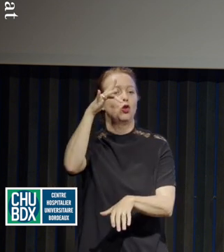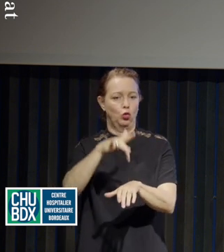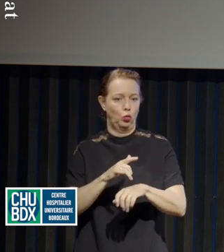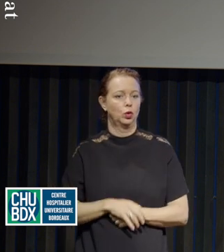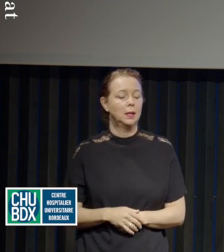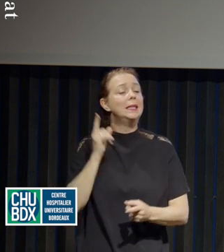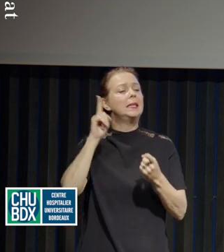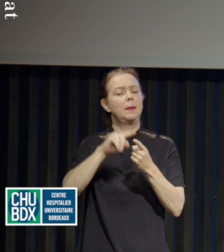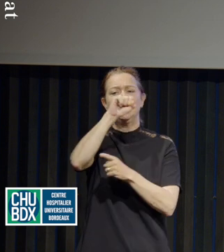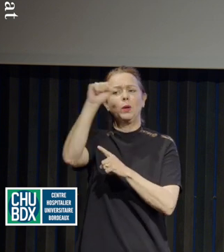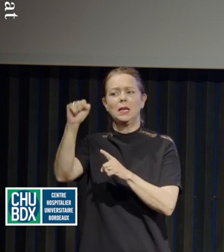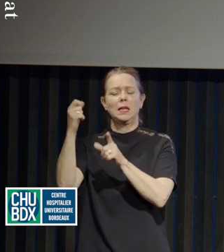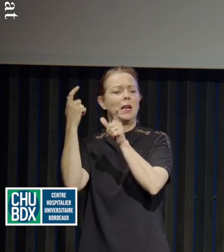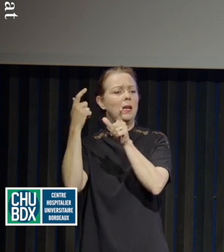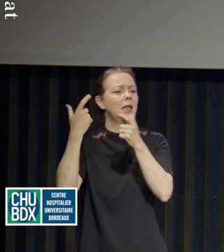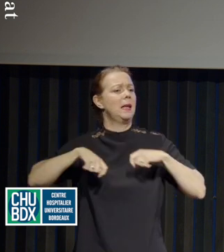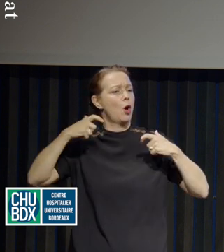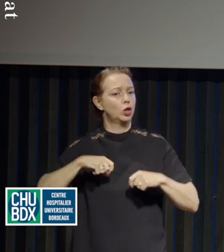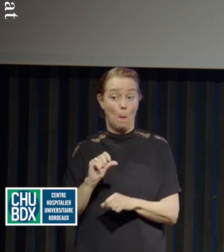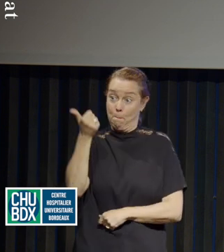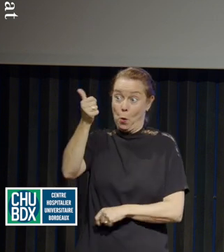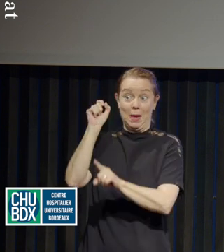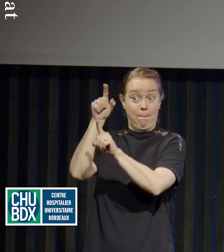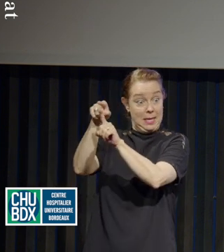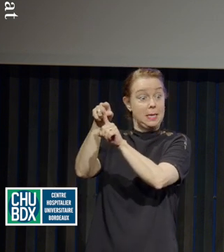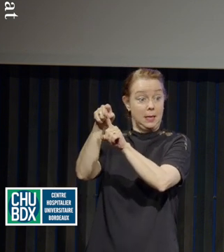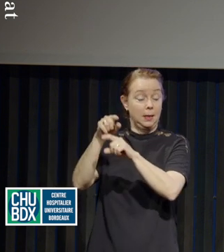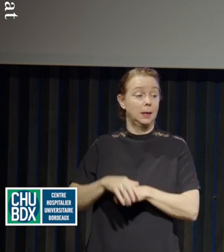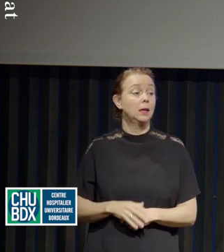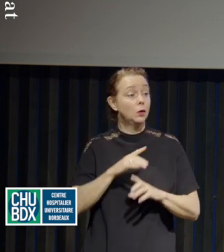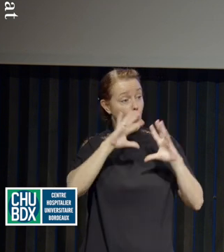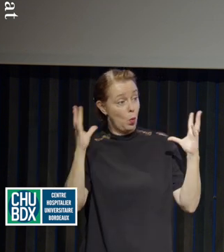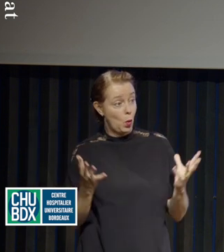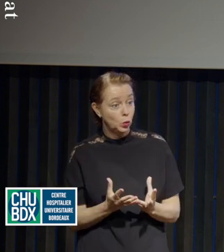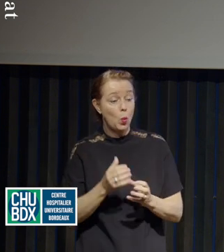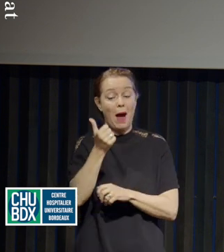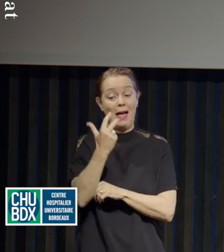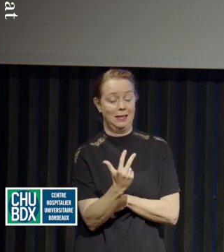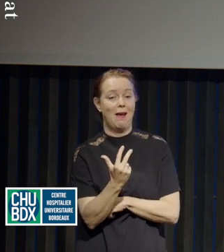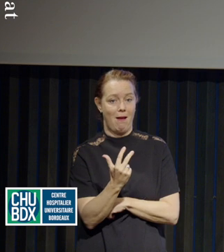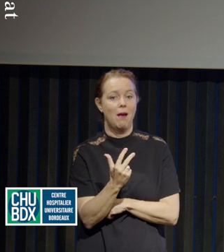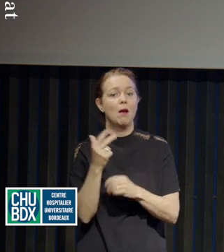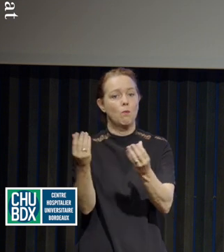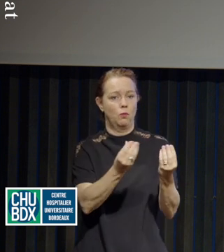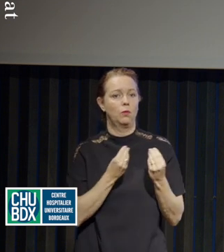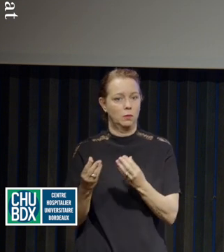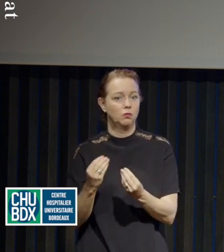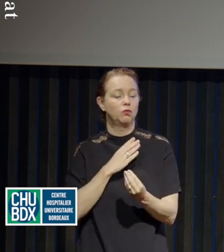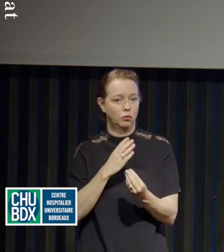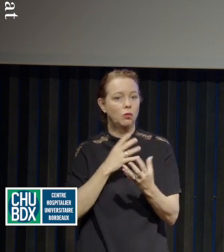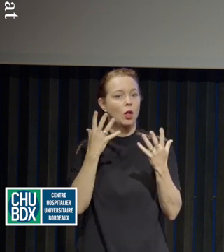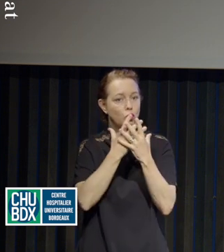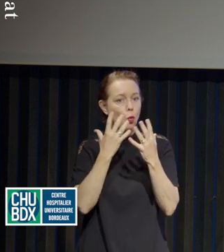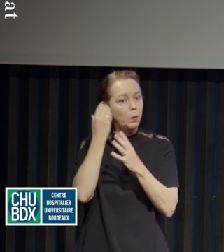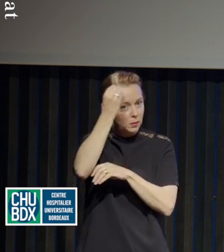dépense de l'assurance maladie. Et sur la vie entière, un tiers de la population présente au moins un trouble psychiatrique léger à modéré